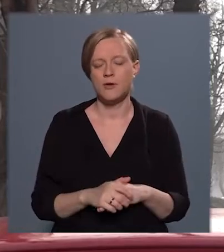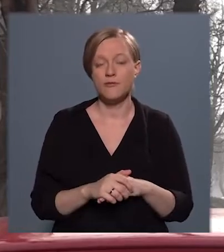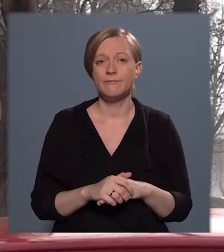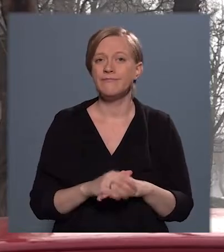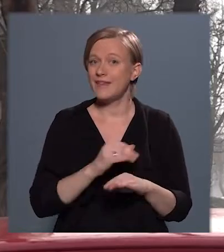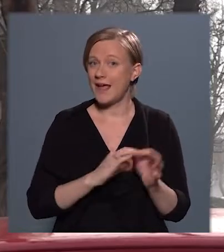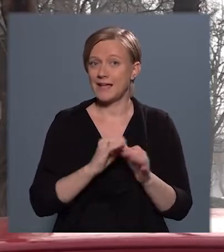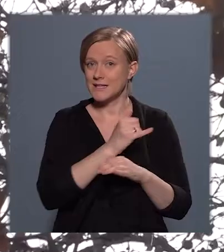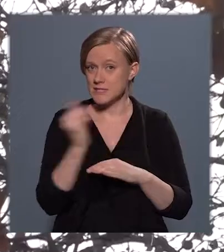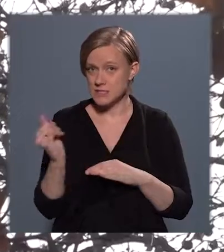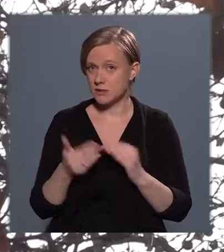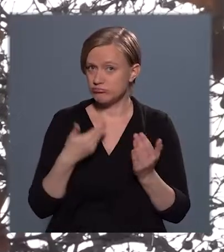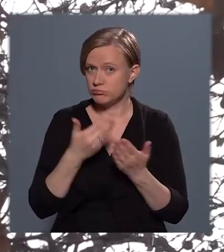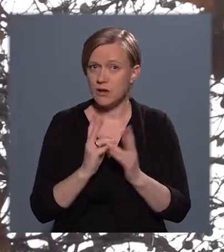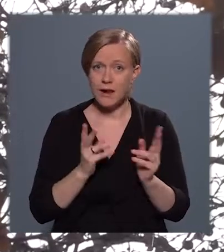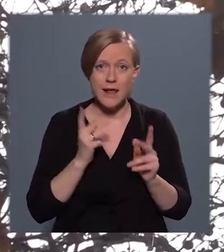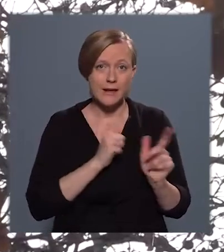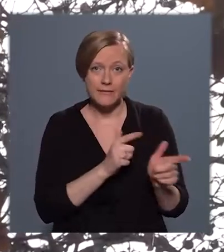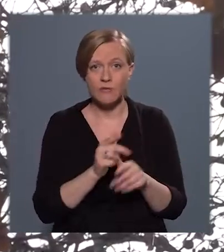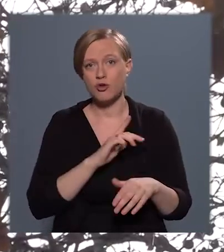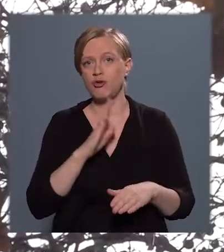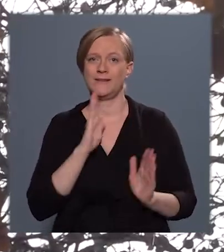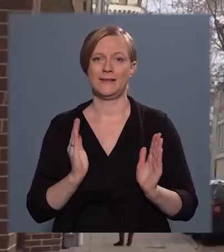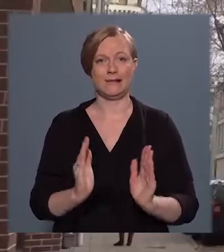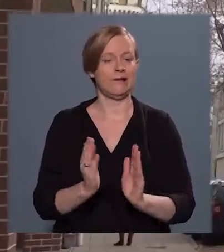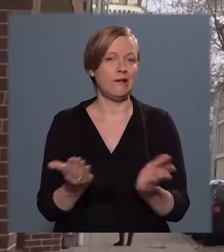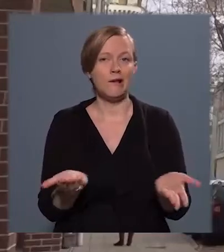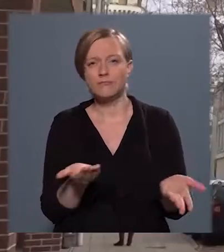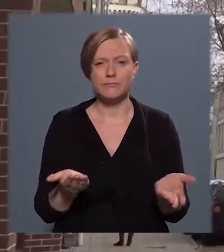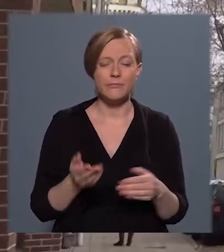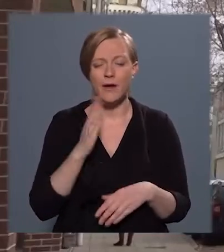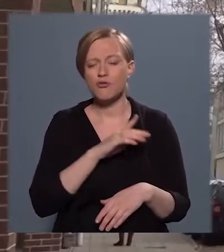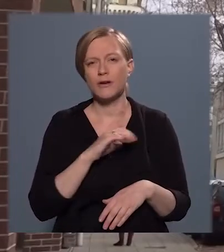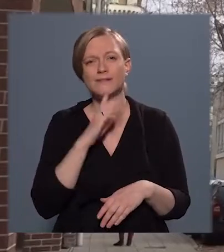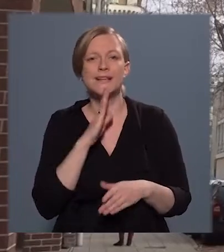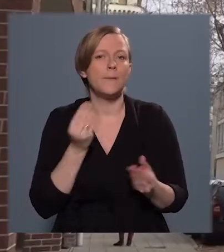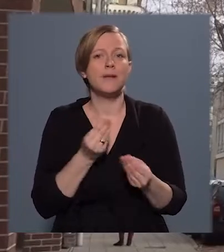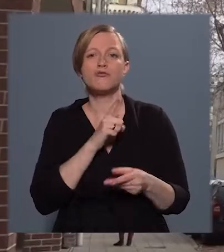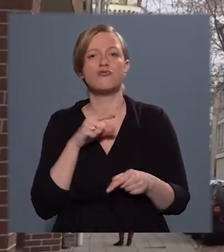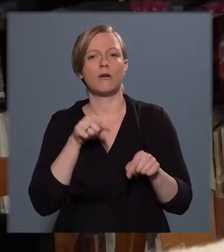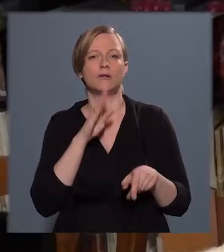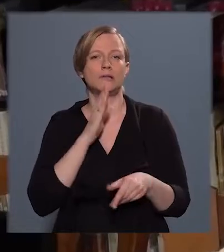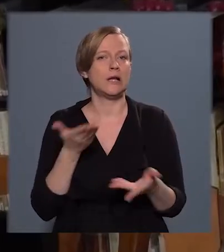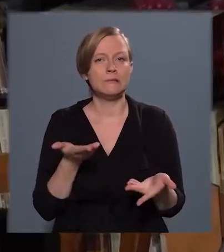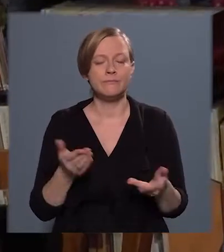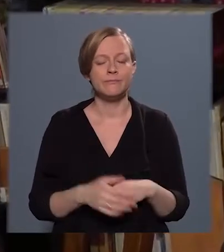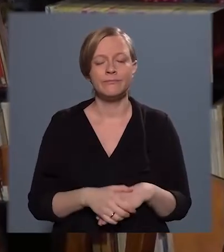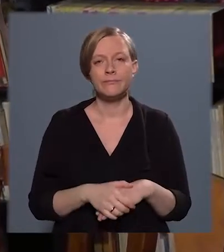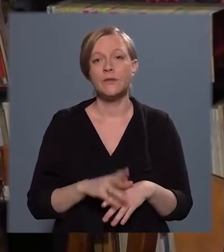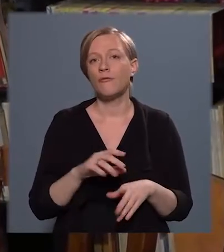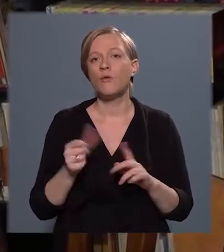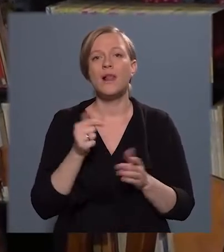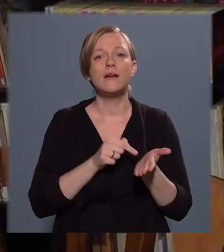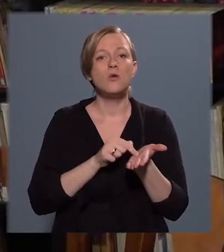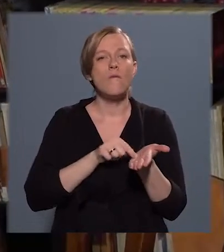a madarakat, vagy van valami időszak, hogy csak télen etessük őket, és ha csak télen, akkor miért csak télen? Főként a rovarevő madarakat